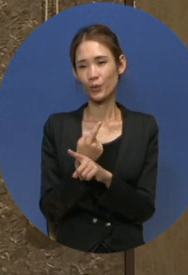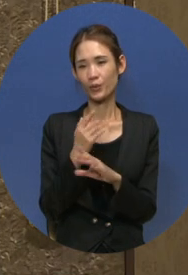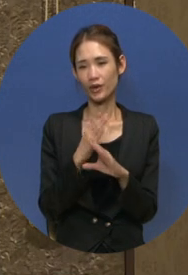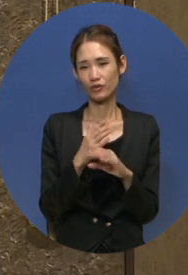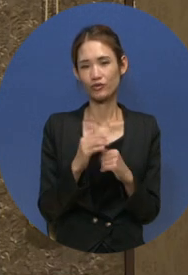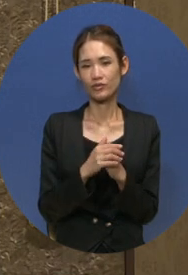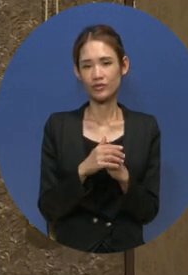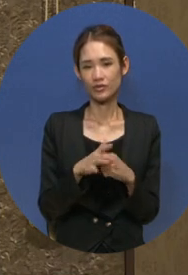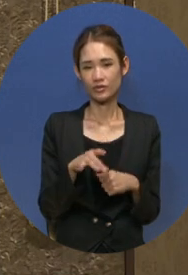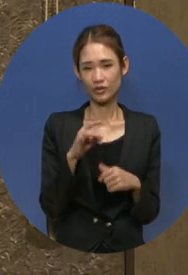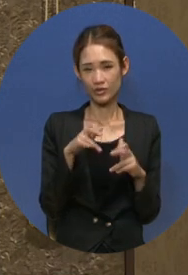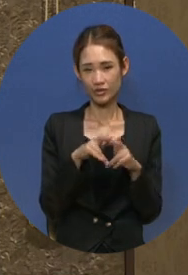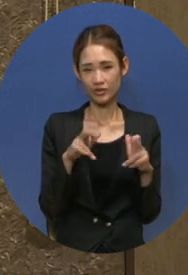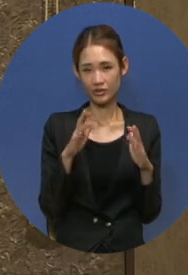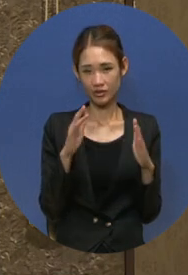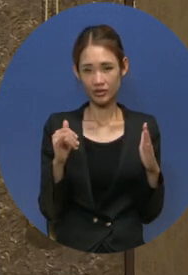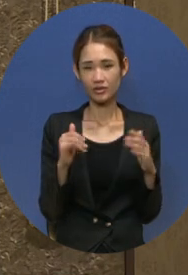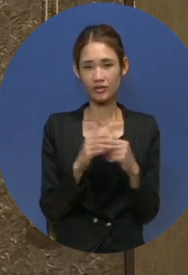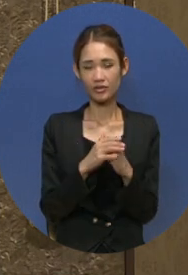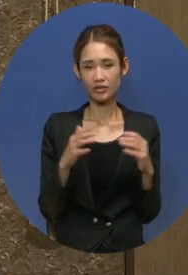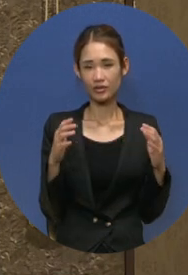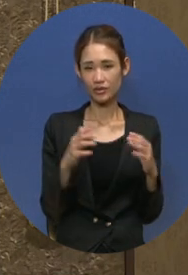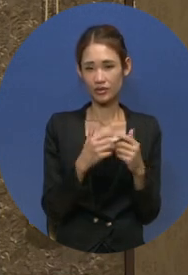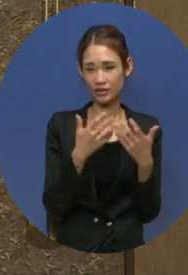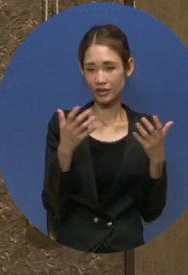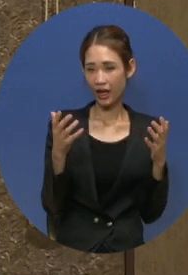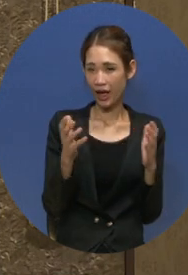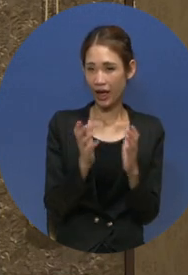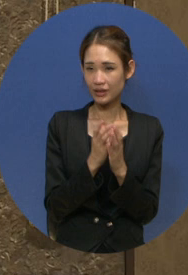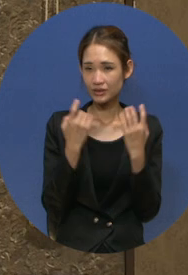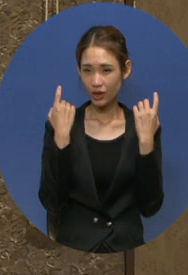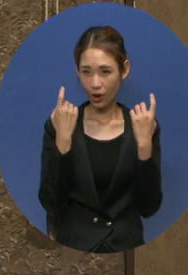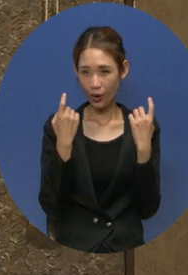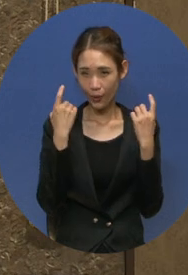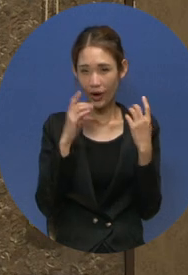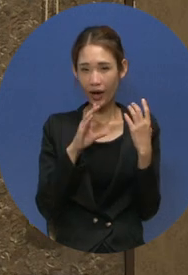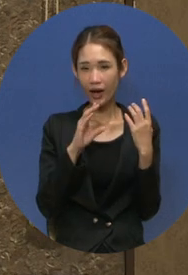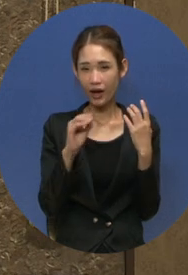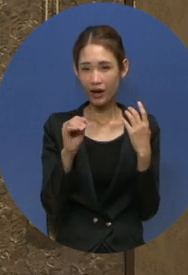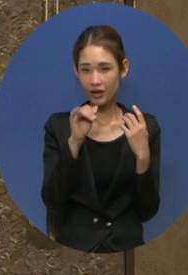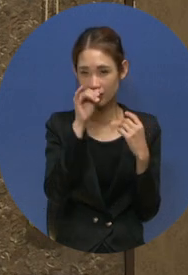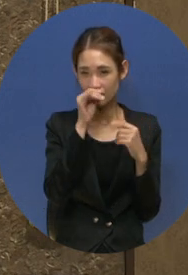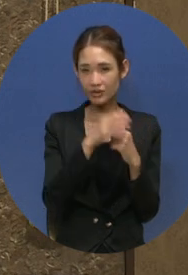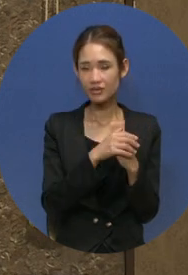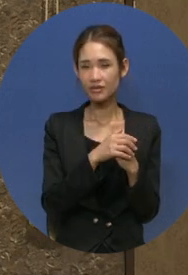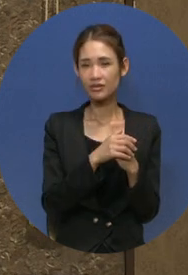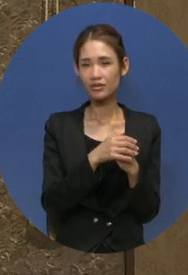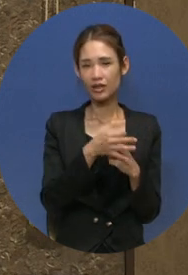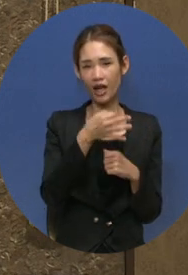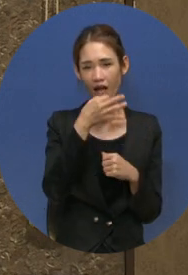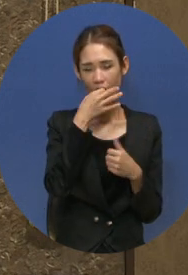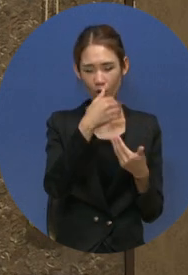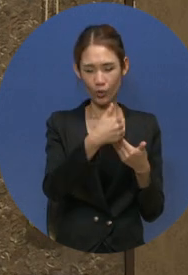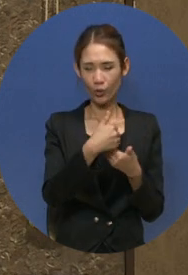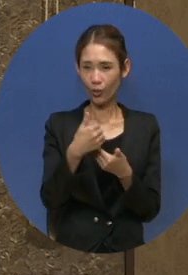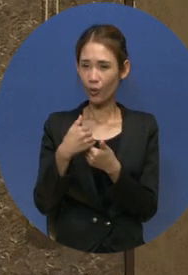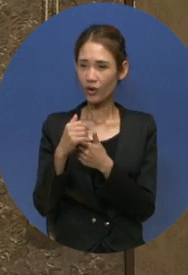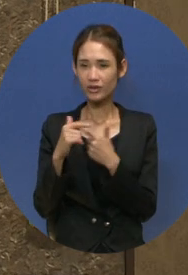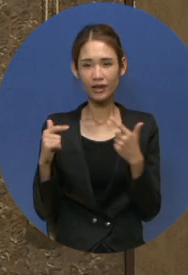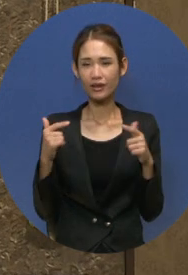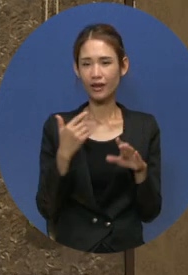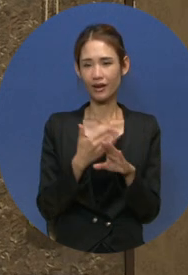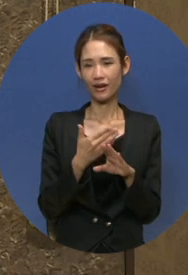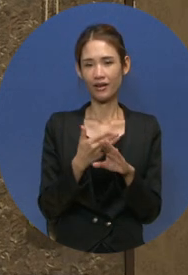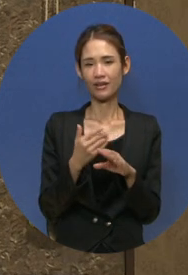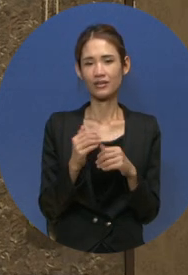처음에는 가족들이 이제 장애가 있는 그 가족들이 이렇게 모여갖고 단체로 이렇게 여행 가고 했었는데 네. 욕구가 다 다르잖아요.